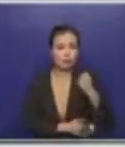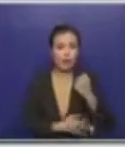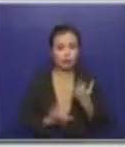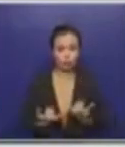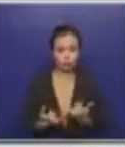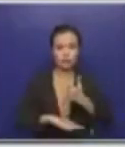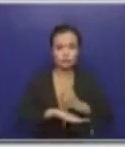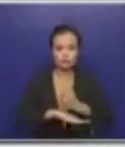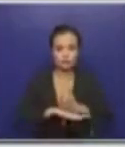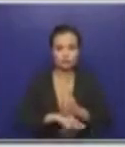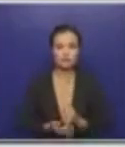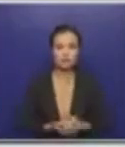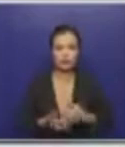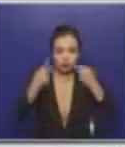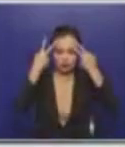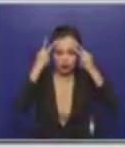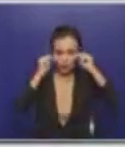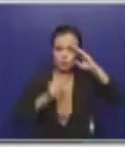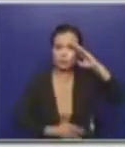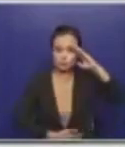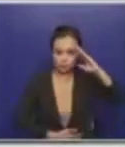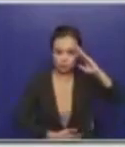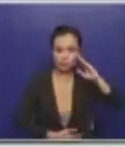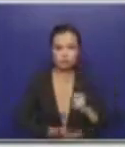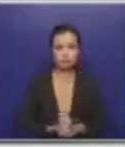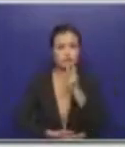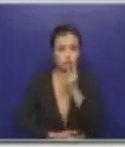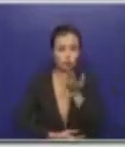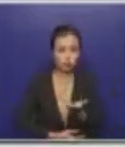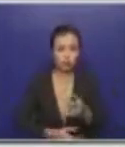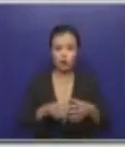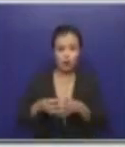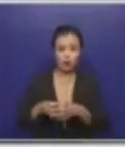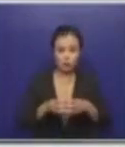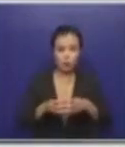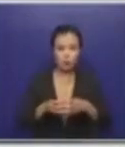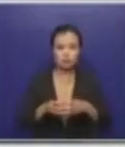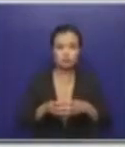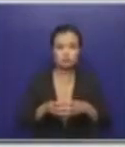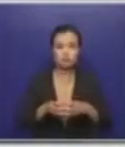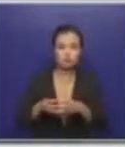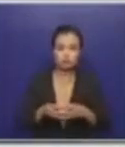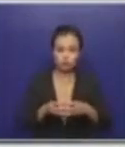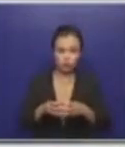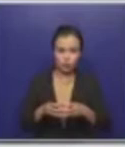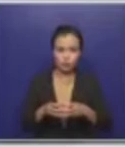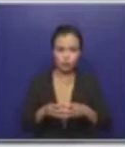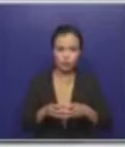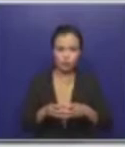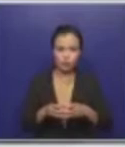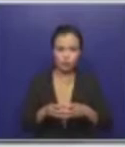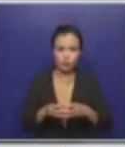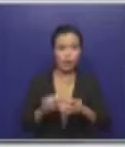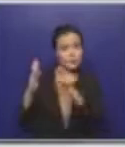ครับท่านพลเอกประยุทธ์จันทร์โอชาครับท่านดูสิครับว่าม็อบเหล่านี้เนี่ยครับไม่ใช่มีเฉพาะม็อบที่ไปเคลื่อนไหวในแต่ละ